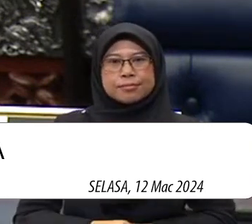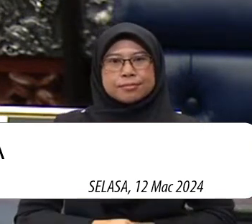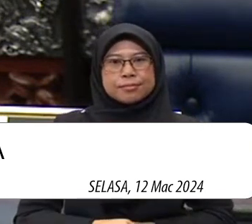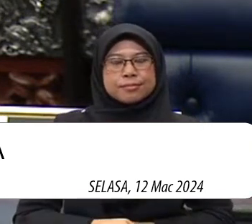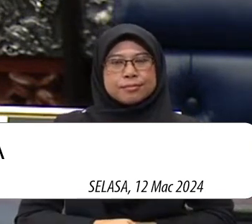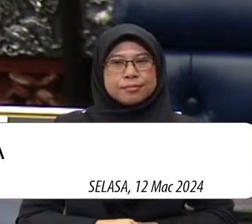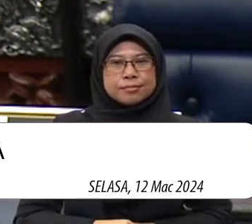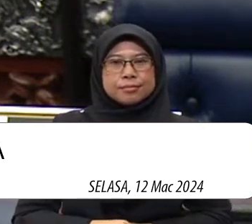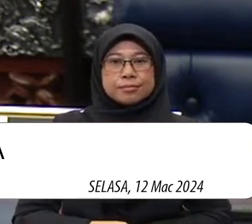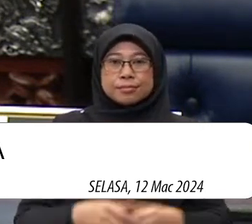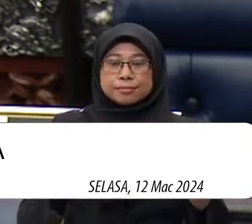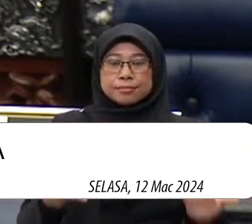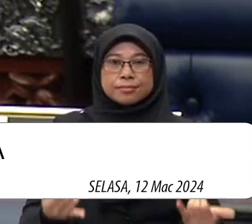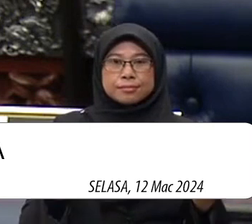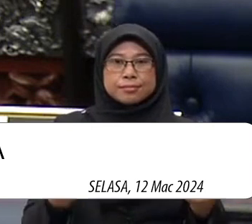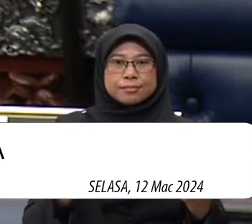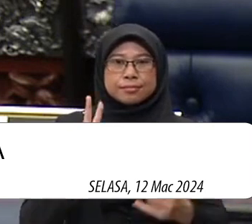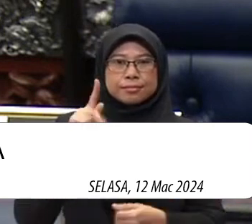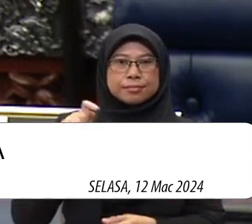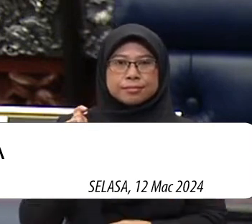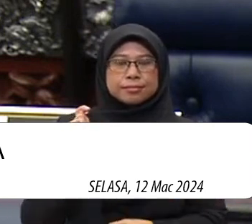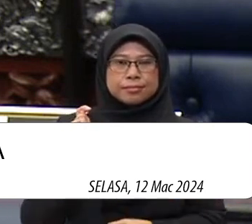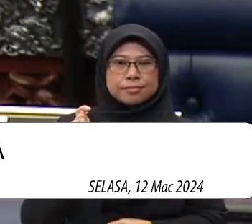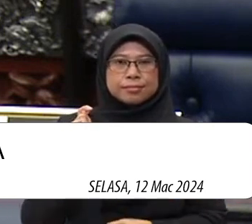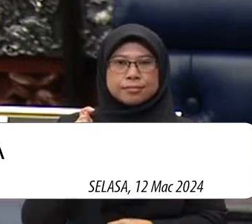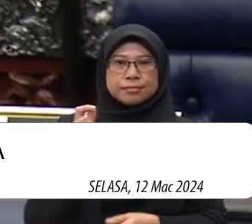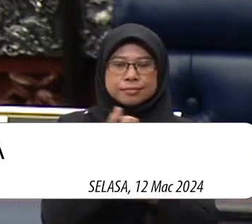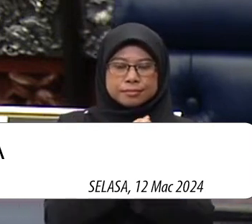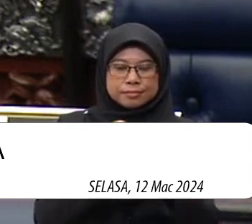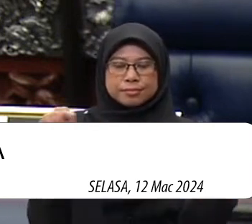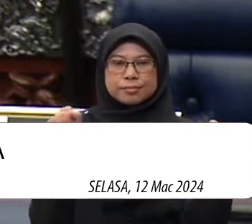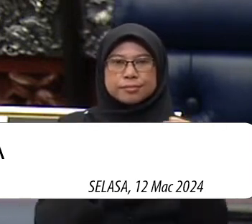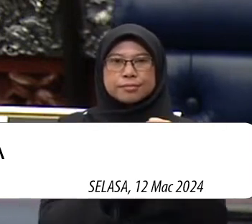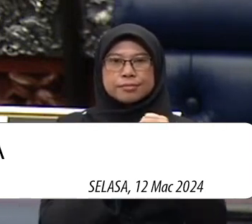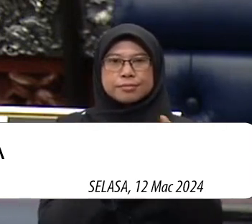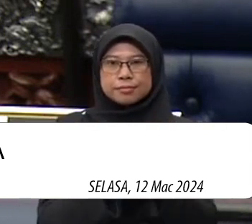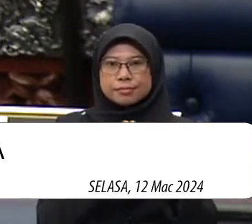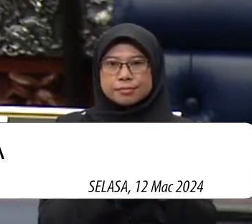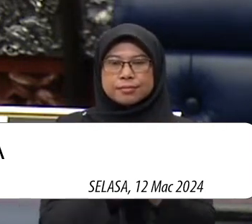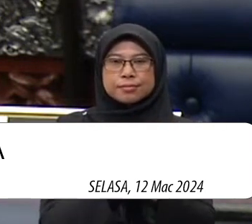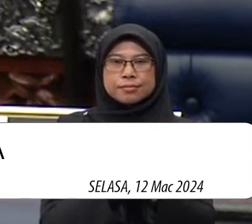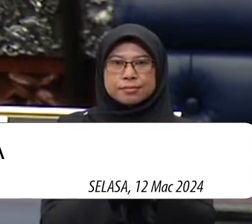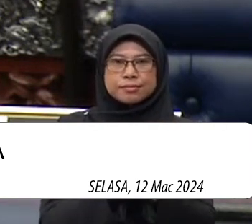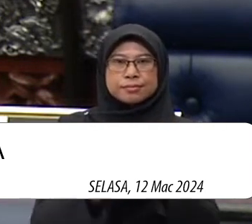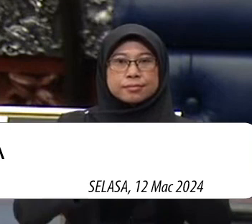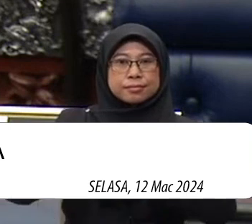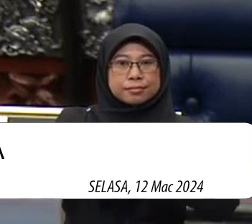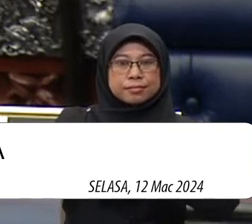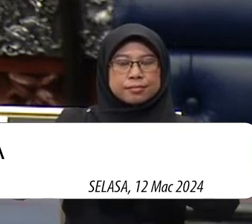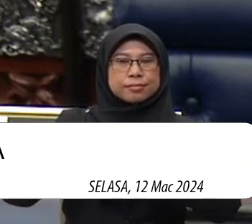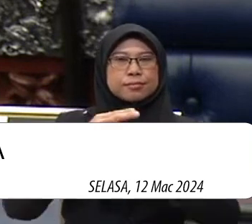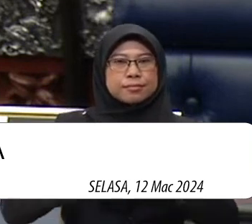sempadan Pada masa ini KPT juga telah menyediakan dana prapengkomersialan yang